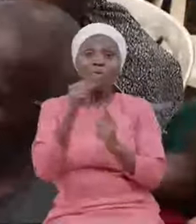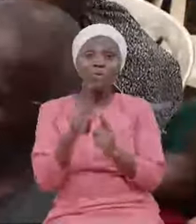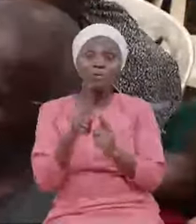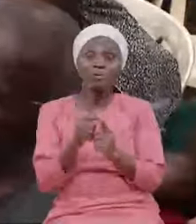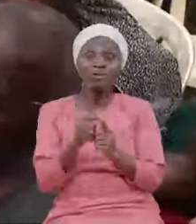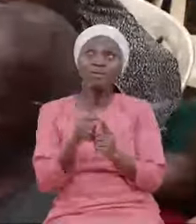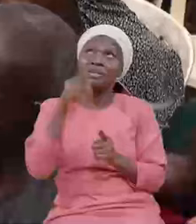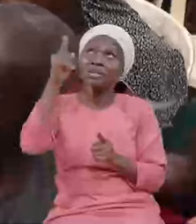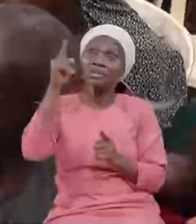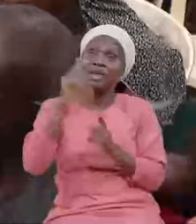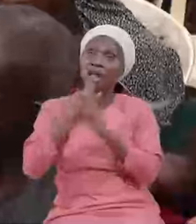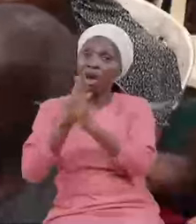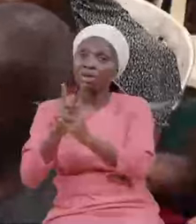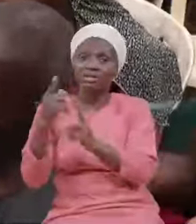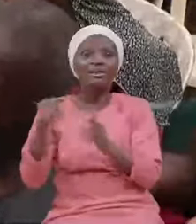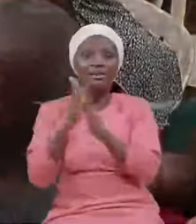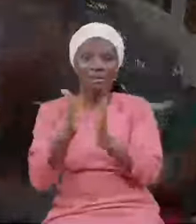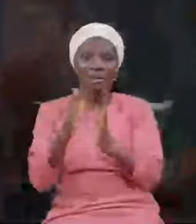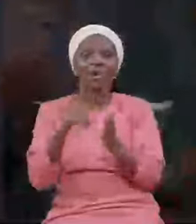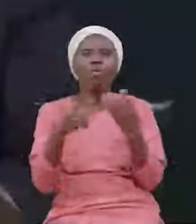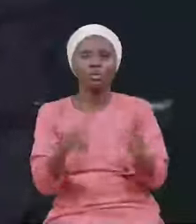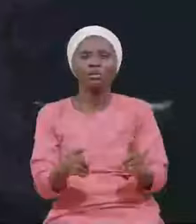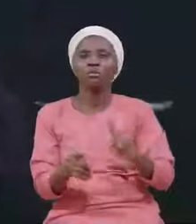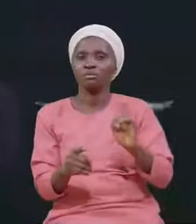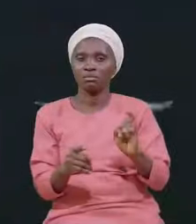Quand il exauce la prière, qu'est-ce qui arrive?